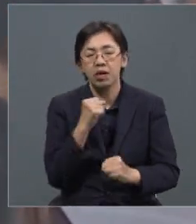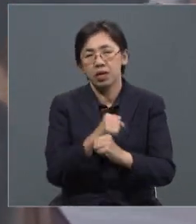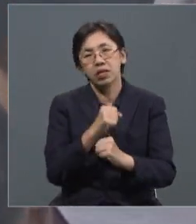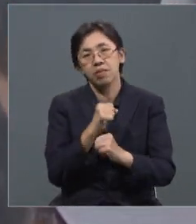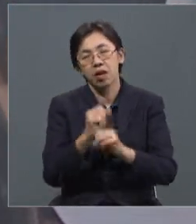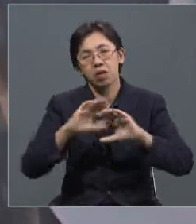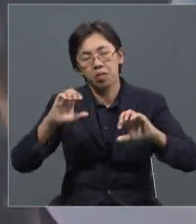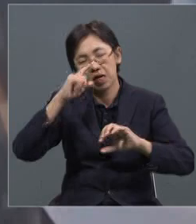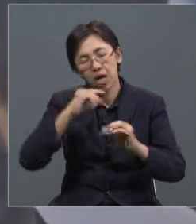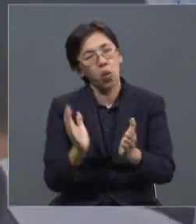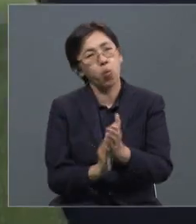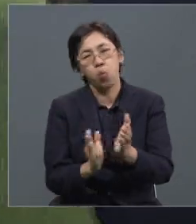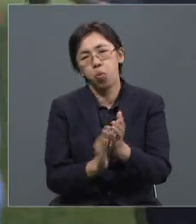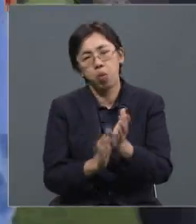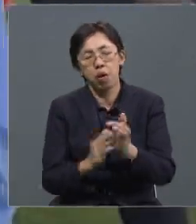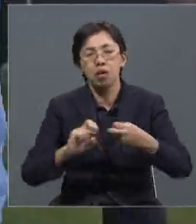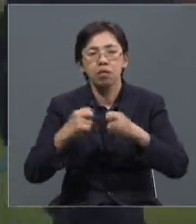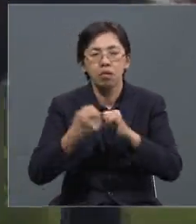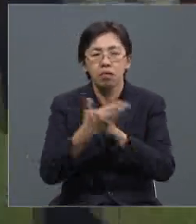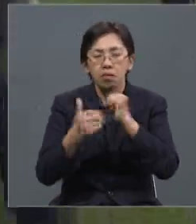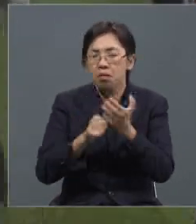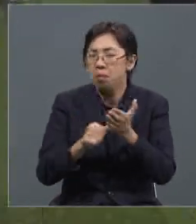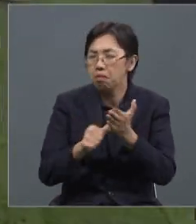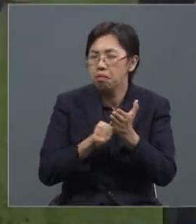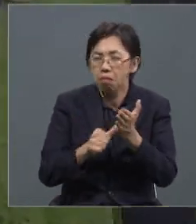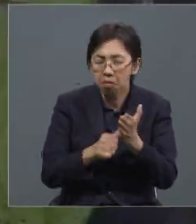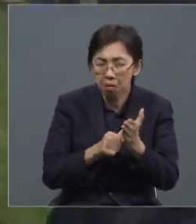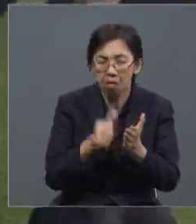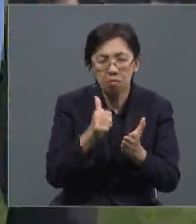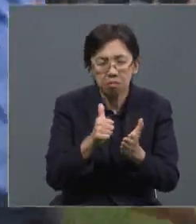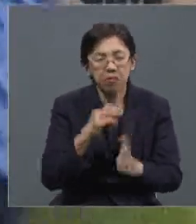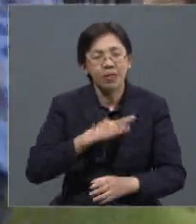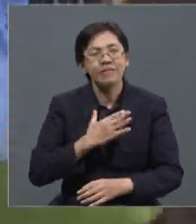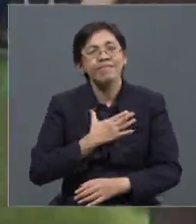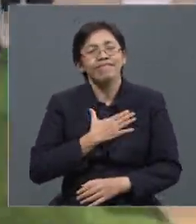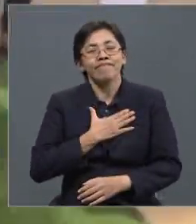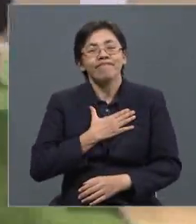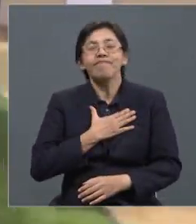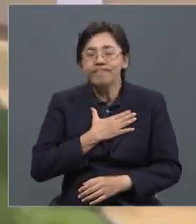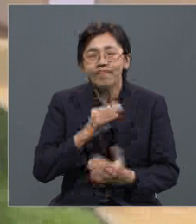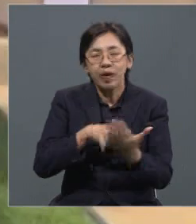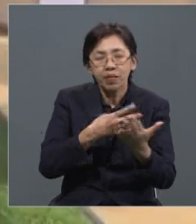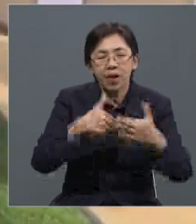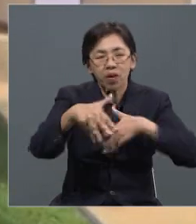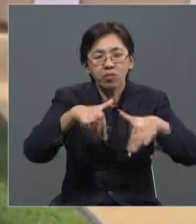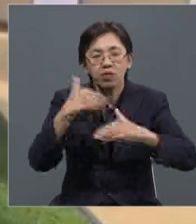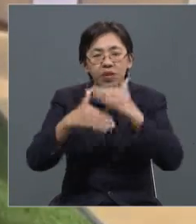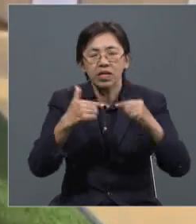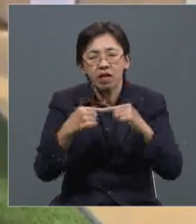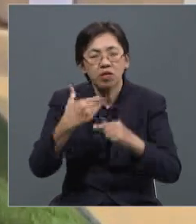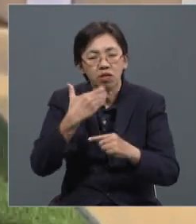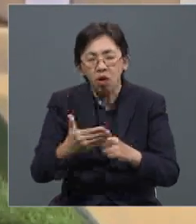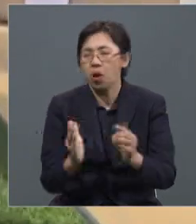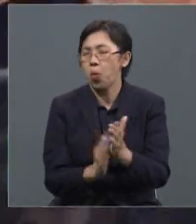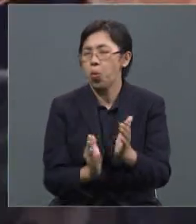านของรัฐบาลไทยกับการแก้ไขปัญหายาเสพติดรวมทั้งประทับใจกับความสำเร็จของมาตรการชุมชนยั่งยืนของไทย